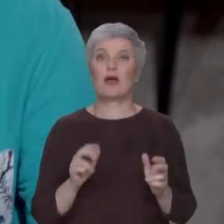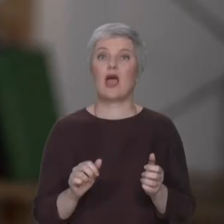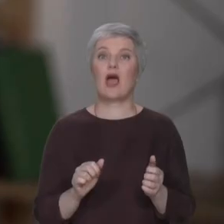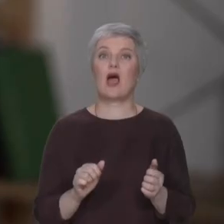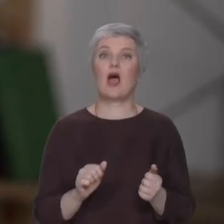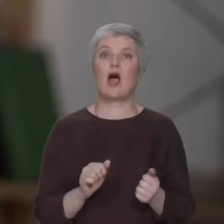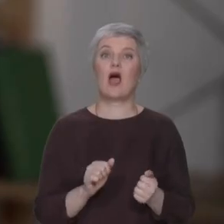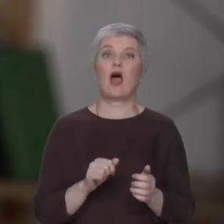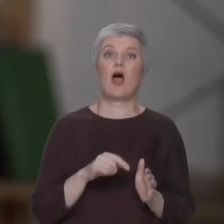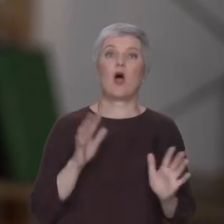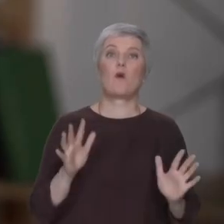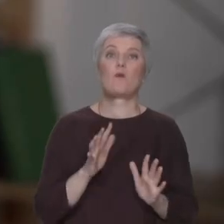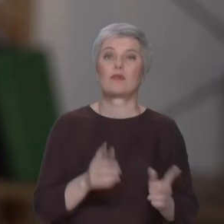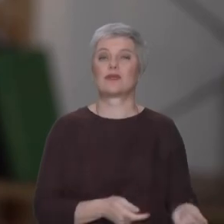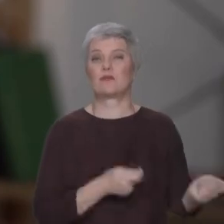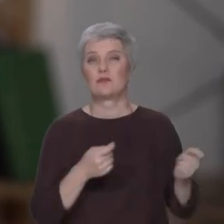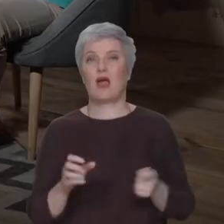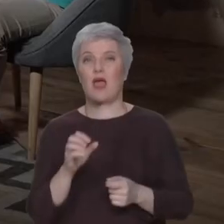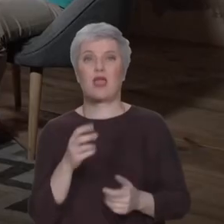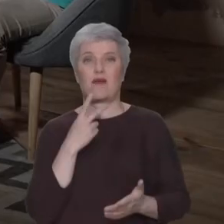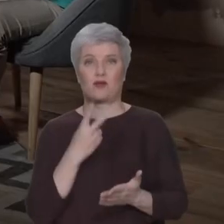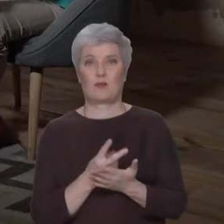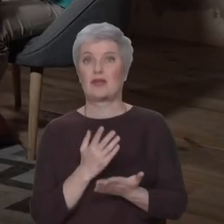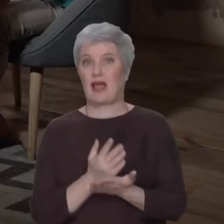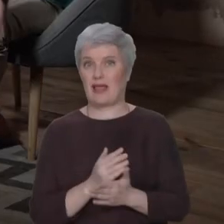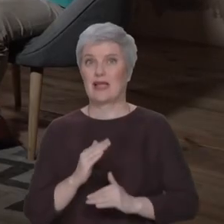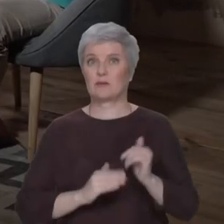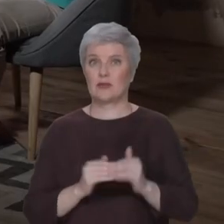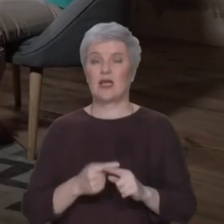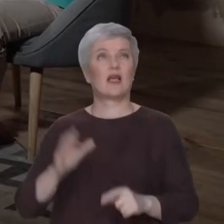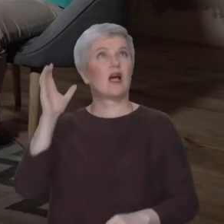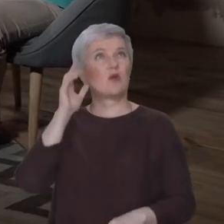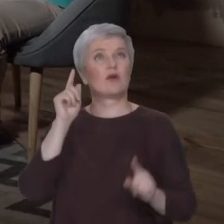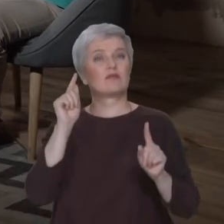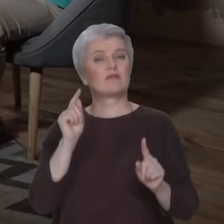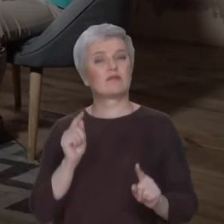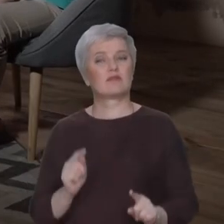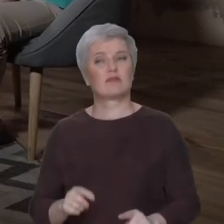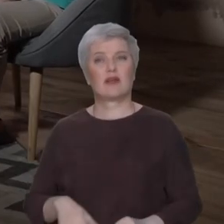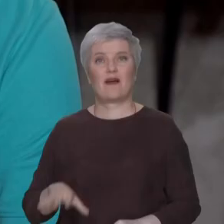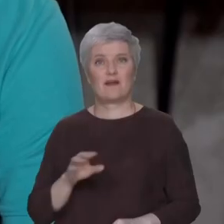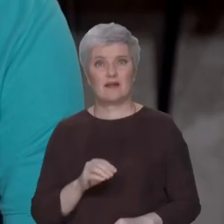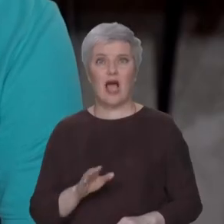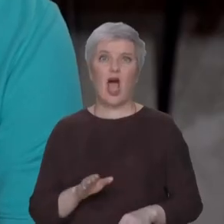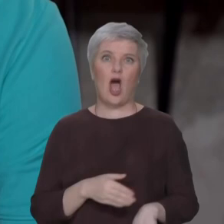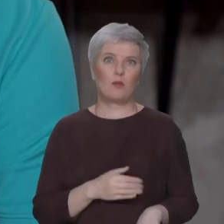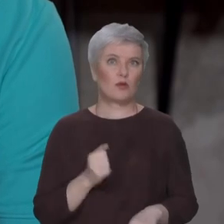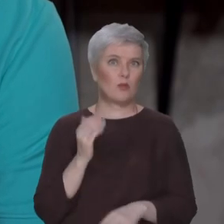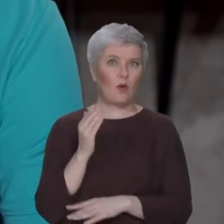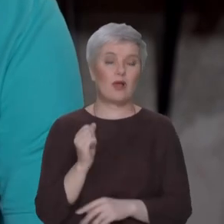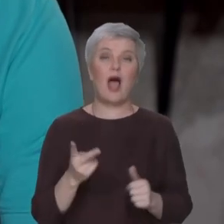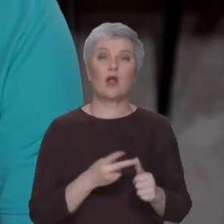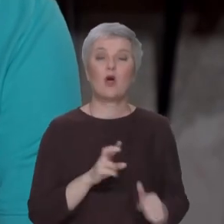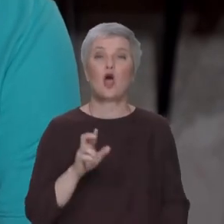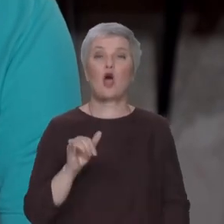приїде на це Євробачення. Ну, є, мабуть, спеціалісти, які прослуховують всіх учасників і якось там, може, вже щось голосують. Друга причина – це